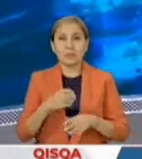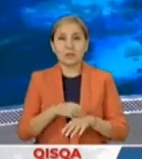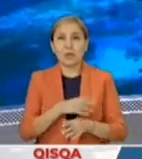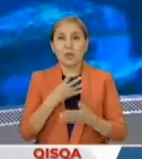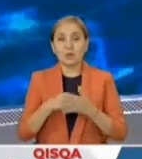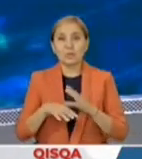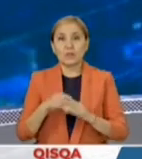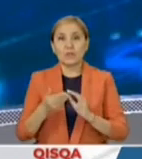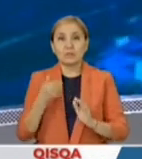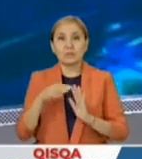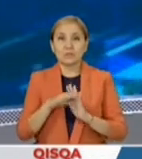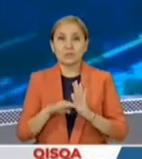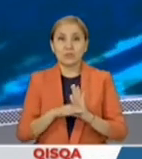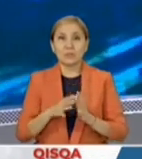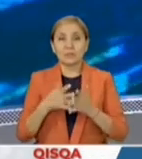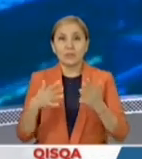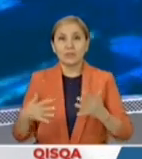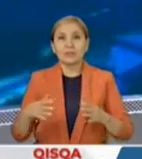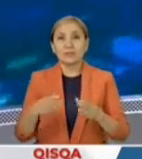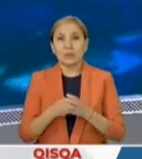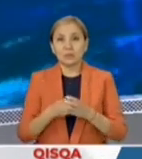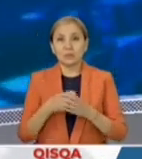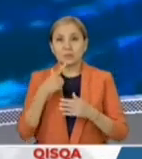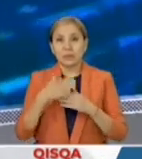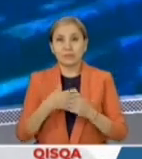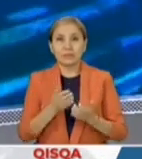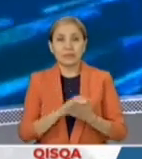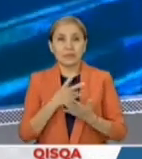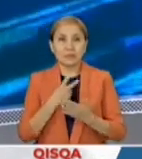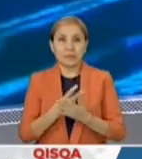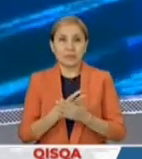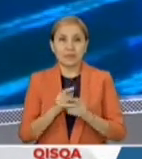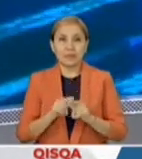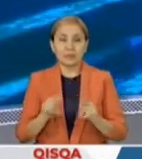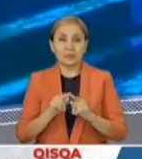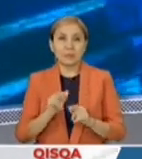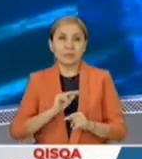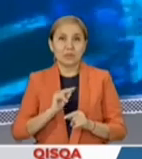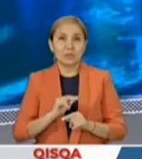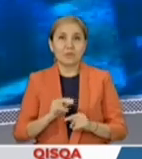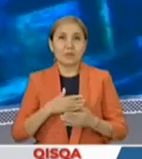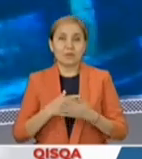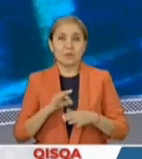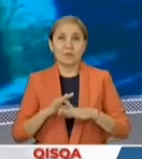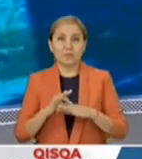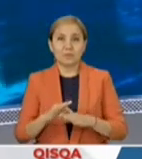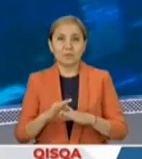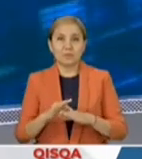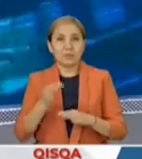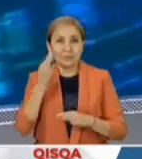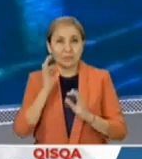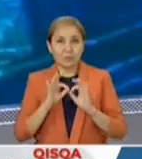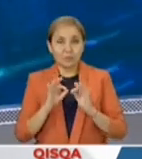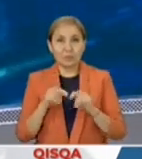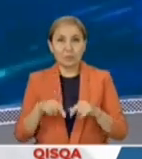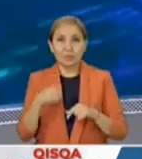o'z saylovoldi dasturlari bilan keng jamoatchilikni yaqindan tanishtirishga qaratilgan targ'ibot tashviqot ishlarini faol olib bormoqda. Eslatib